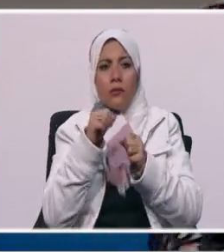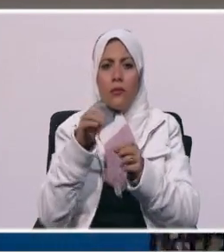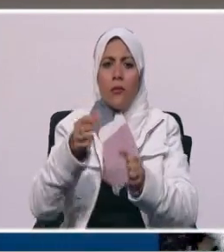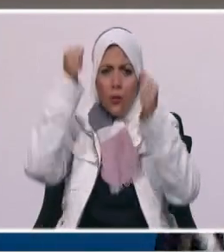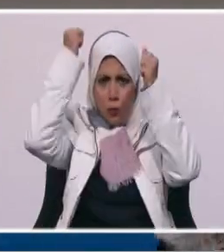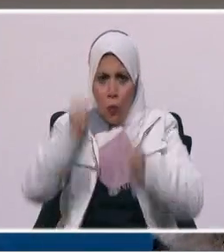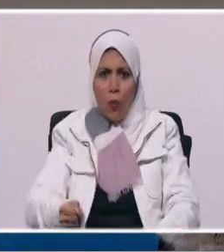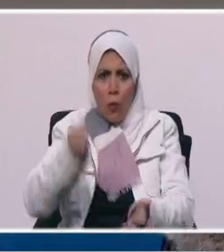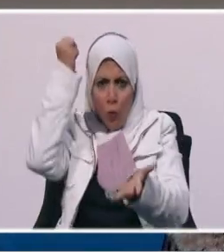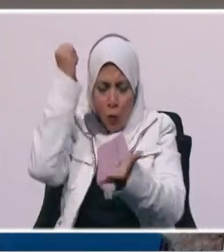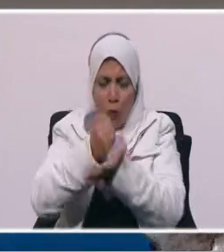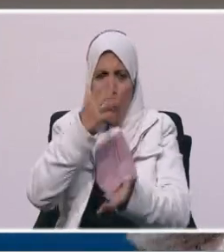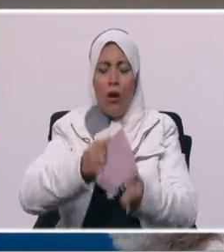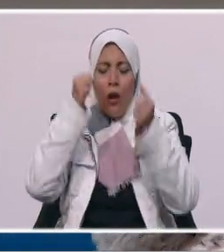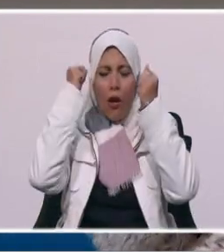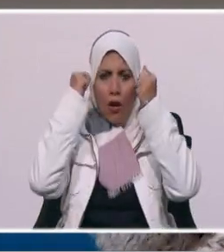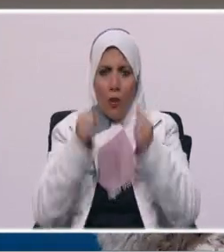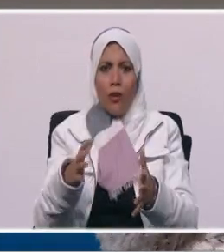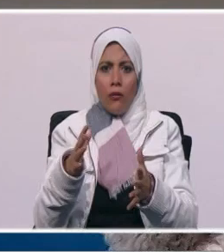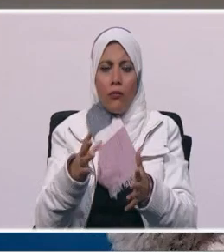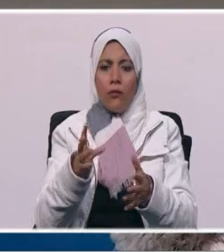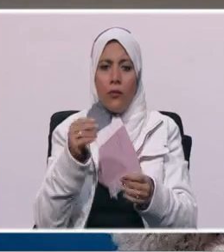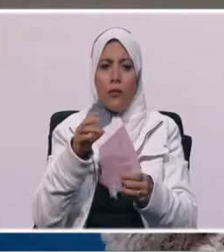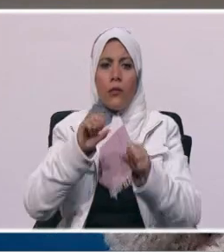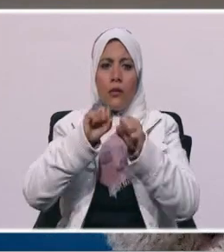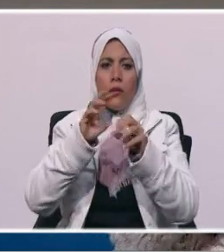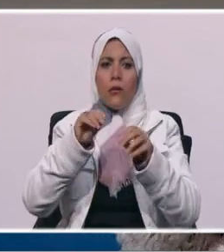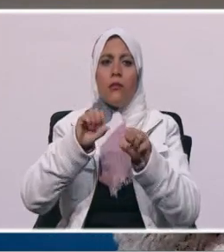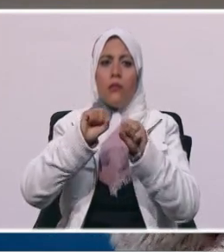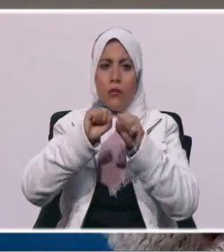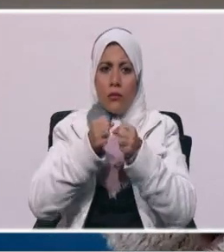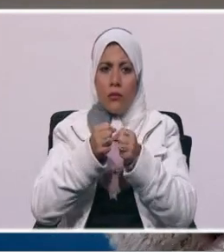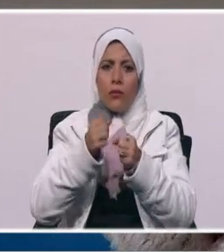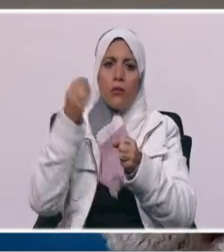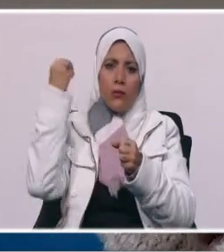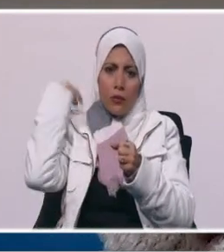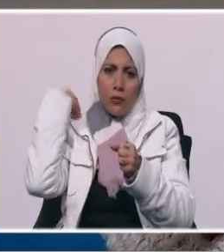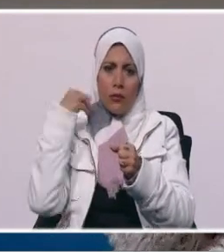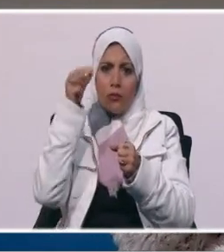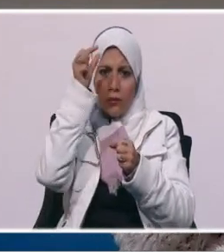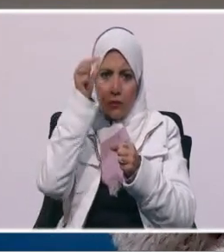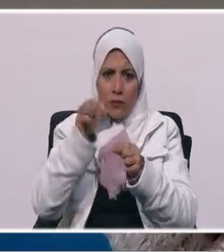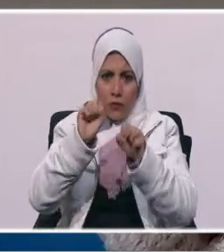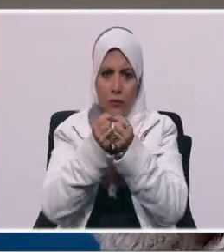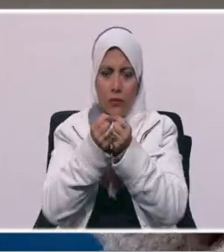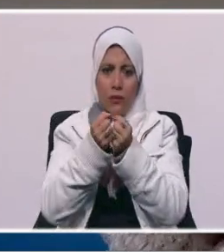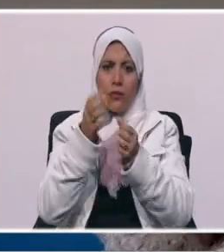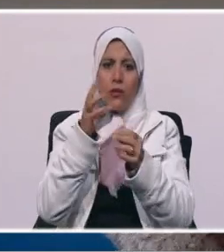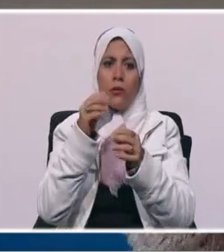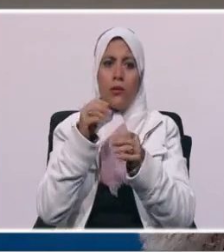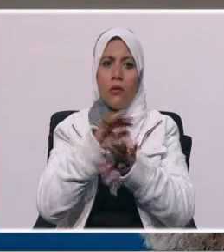الارض هبدتين كبار، فحصل كسر وانزلاق في يعني كسر فقره